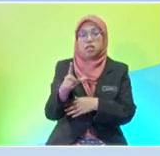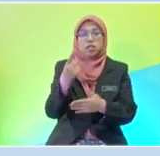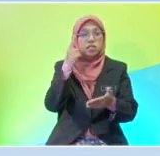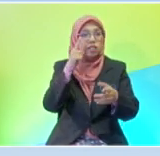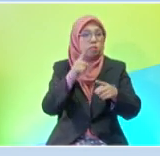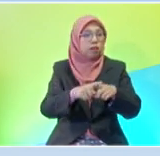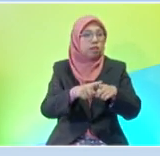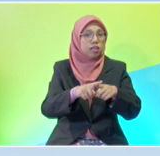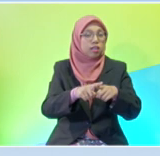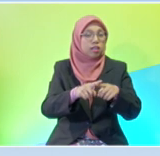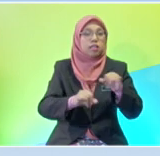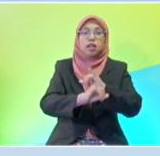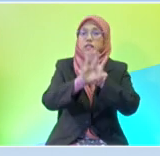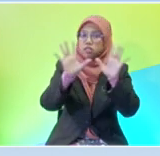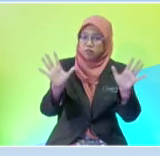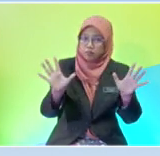kita